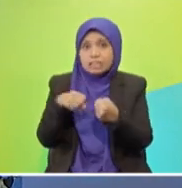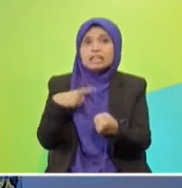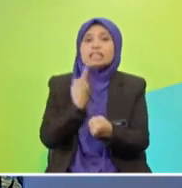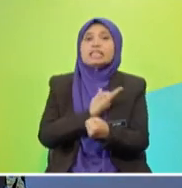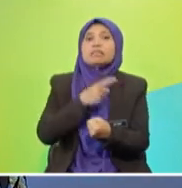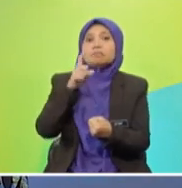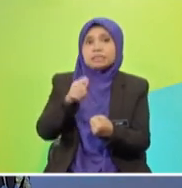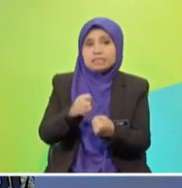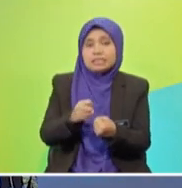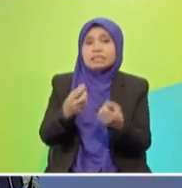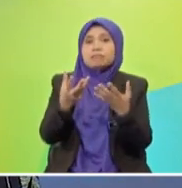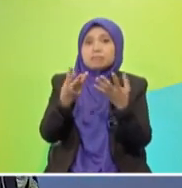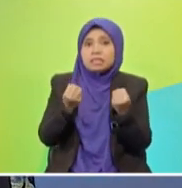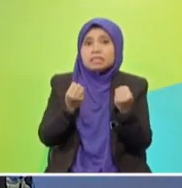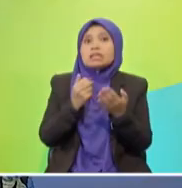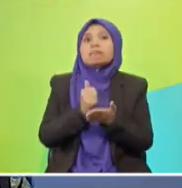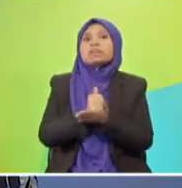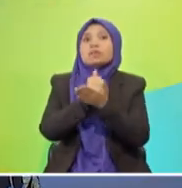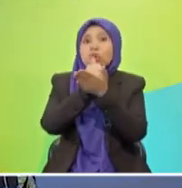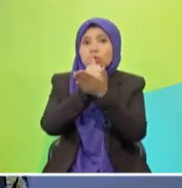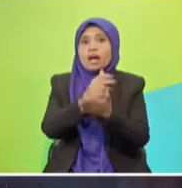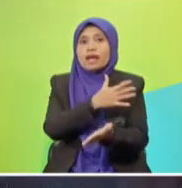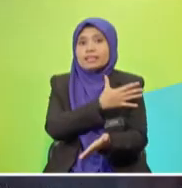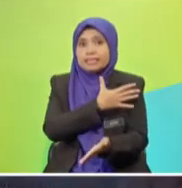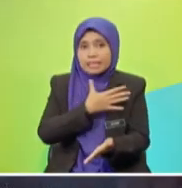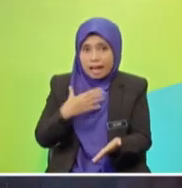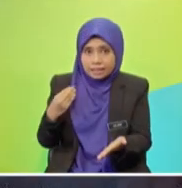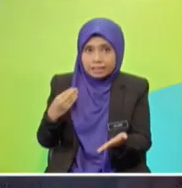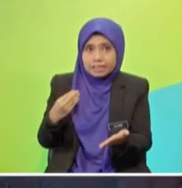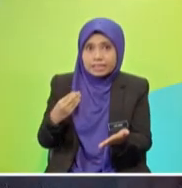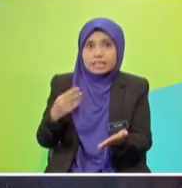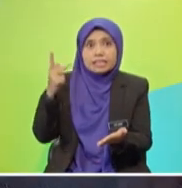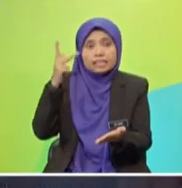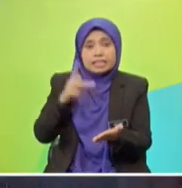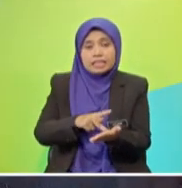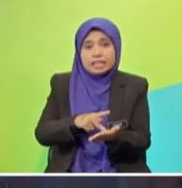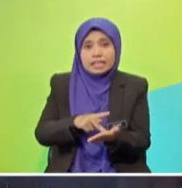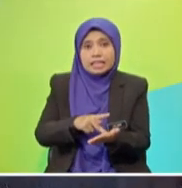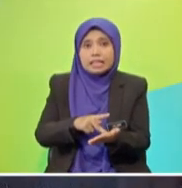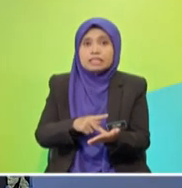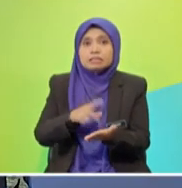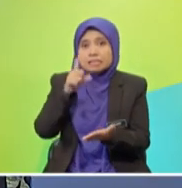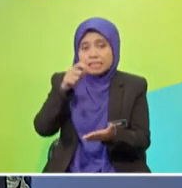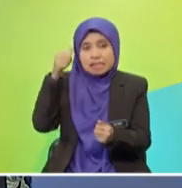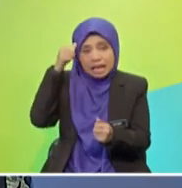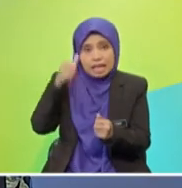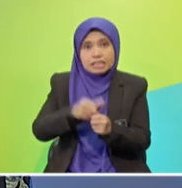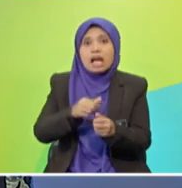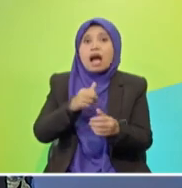minta bantu minta bantuan dan bantu yang penting Kak Nisa